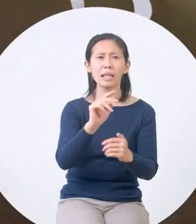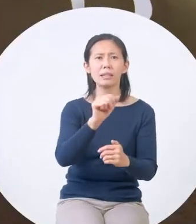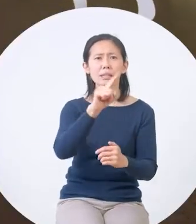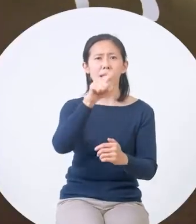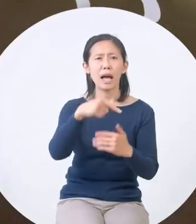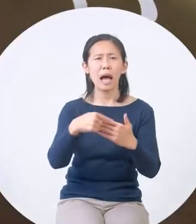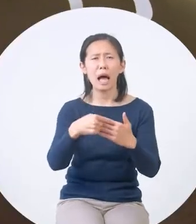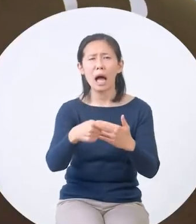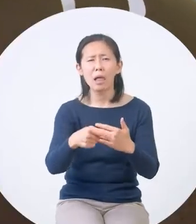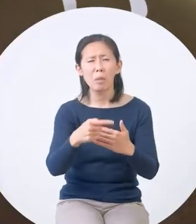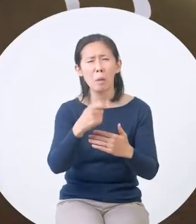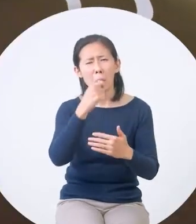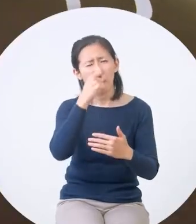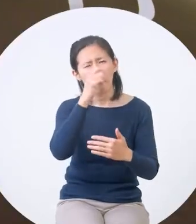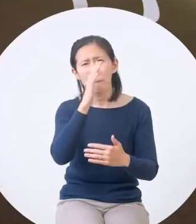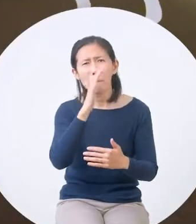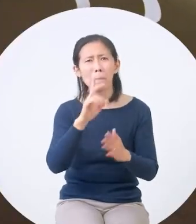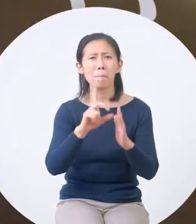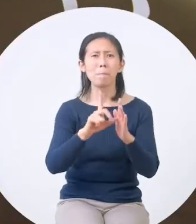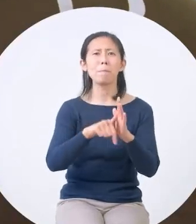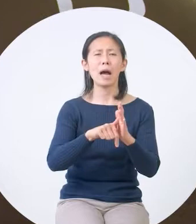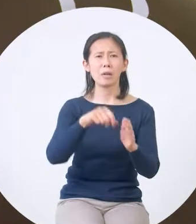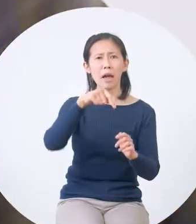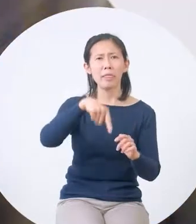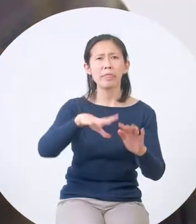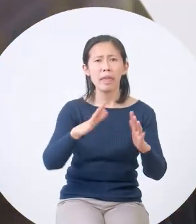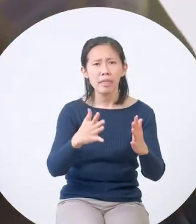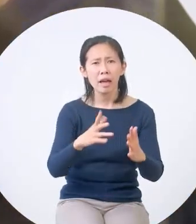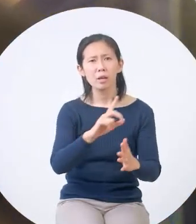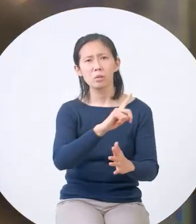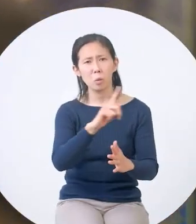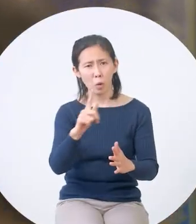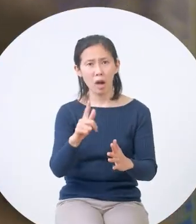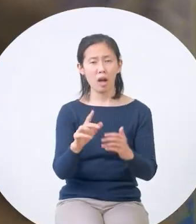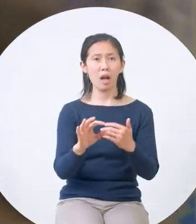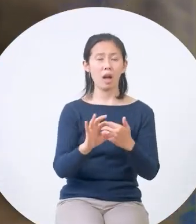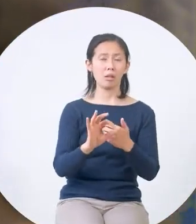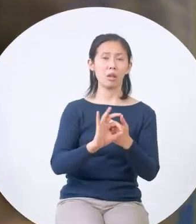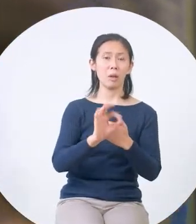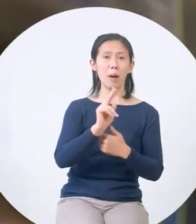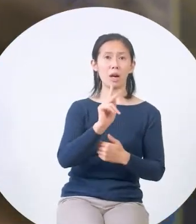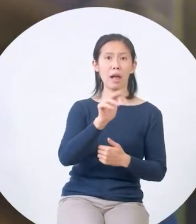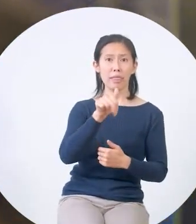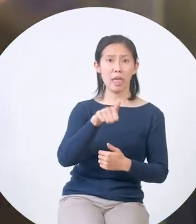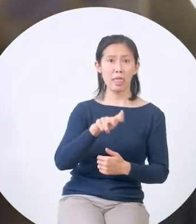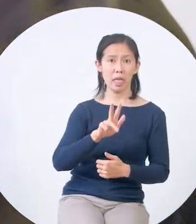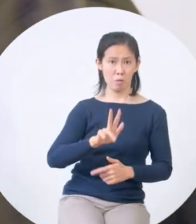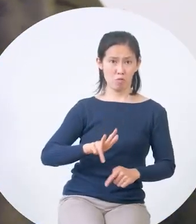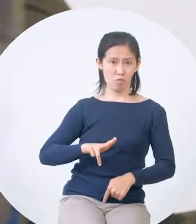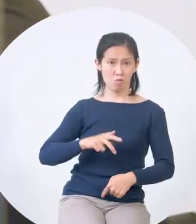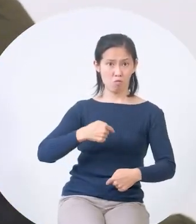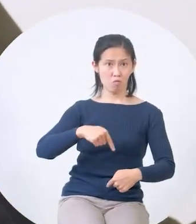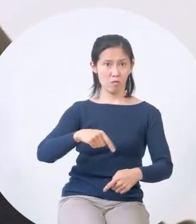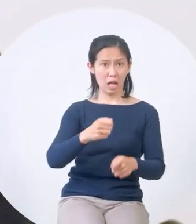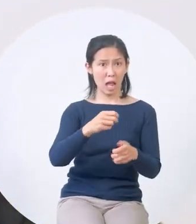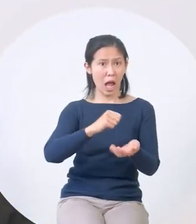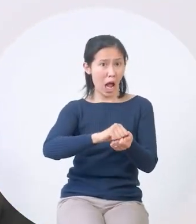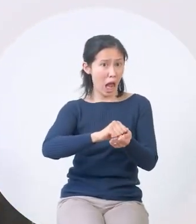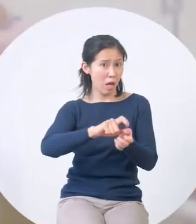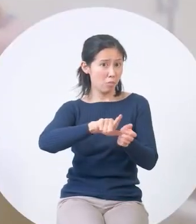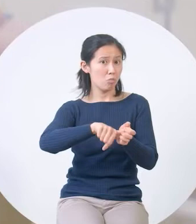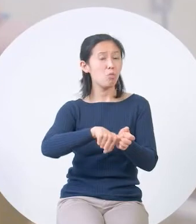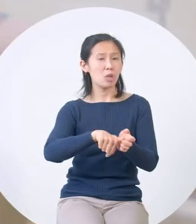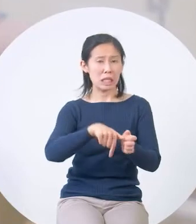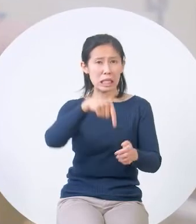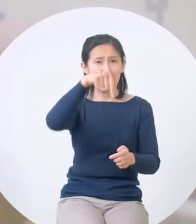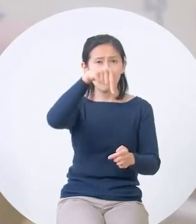くれなかったりすると出なかったりとか、カテーテル洗ったりとかする時とかセンサーだと